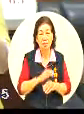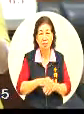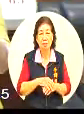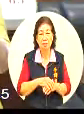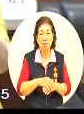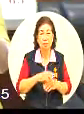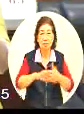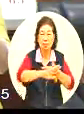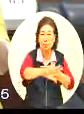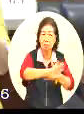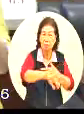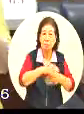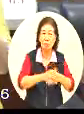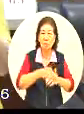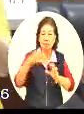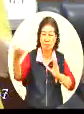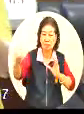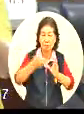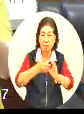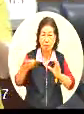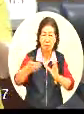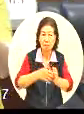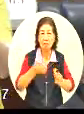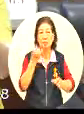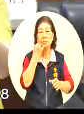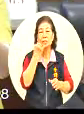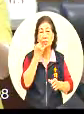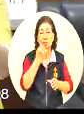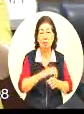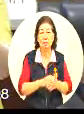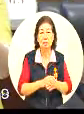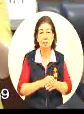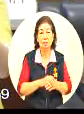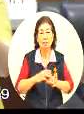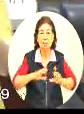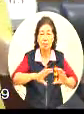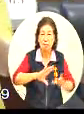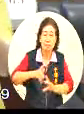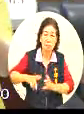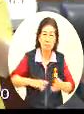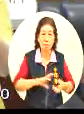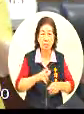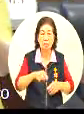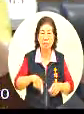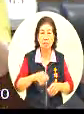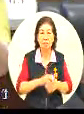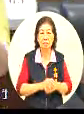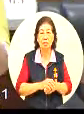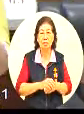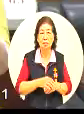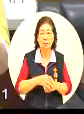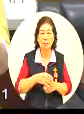者进驻这个空间说本社里家要提出国际我们国际有